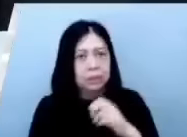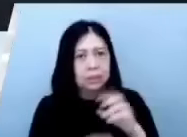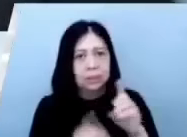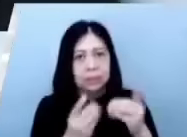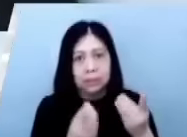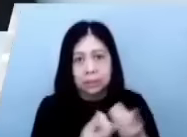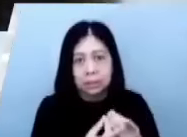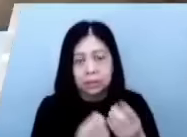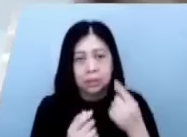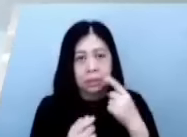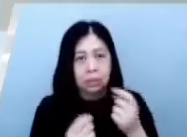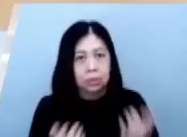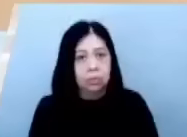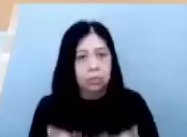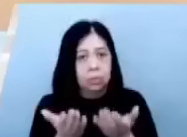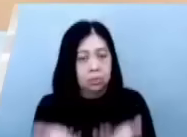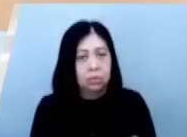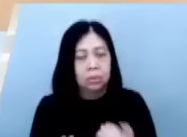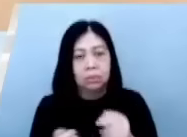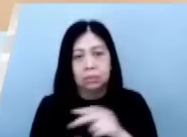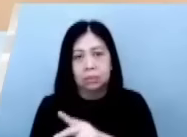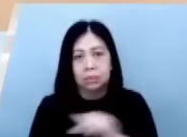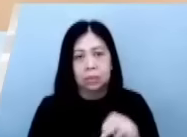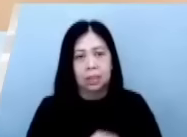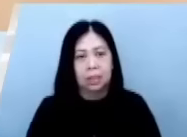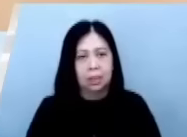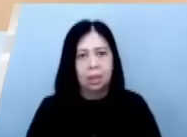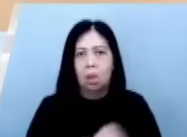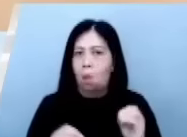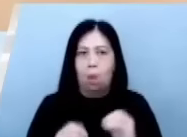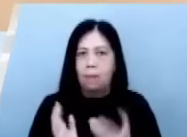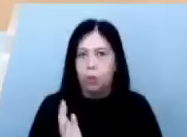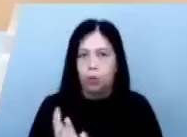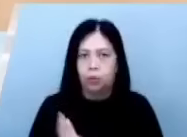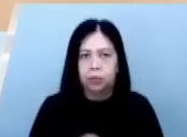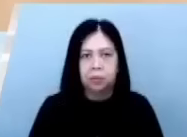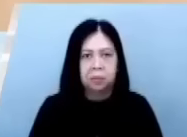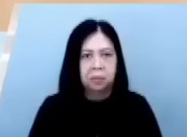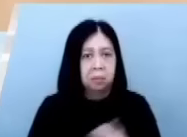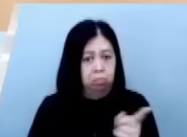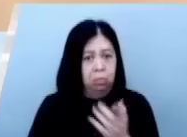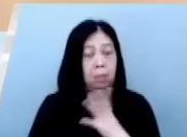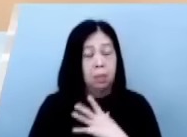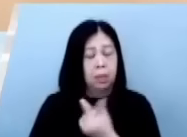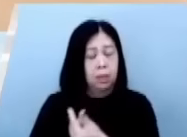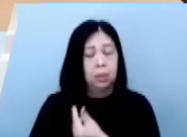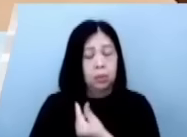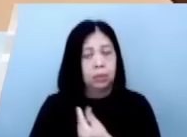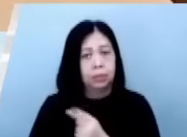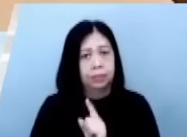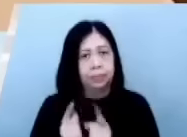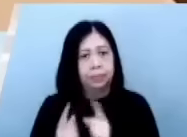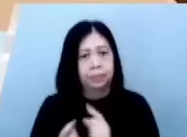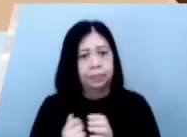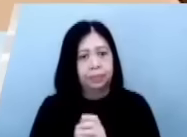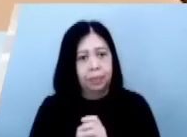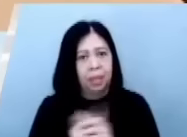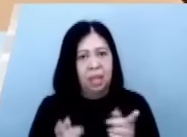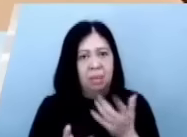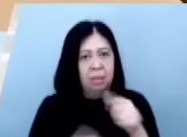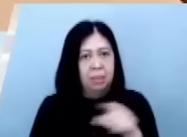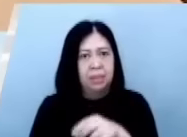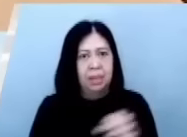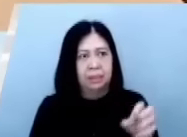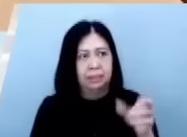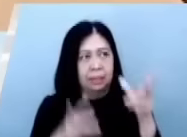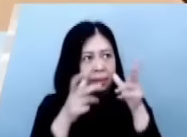ang People's Initiative. And that is baseless. Siguro, kausapin mo na lang siya. Nagmamarites siguro, nakikinig sa mga marites.